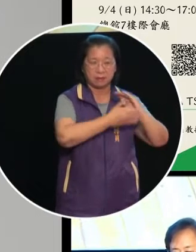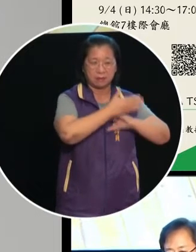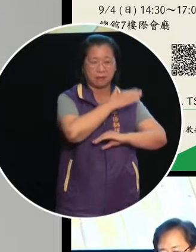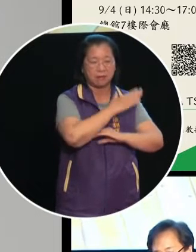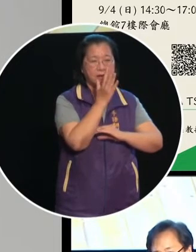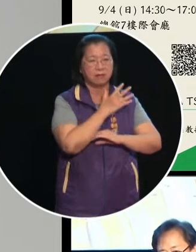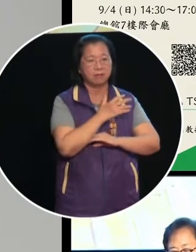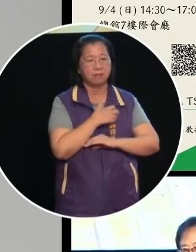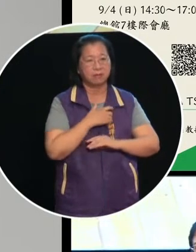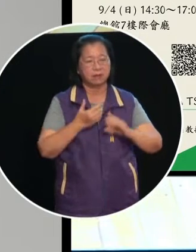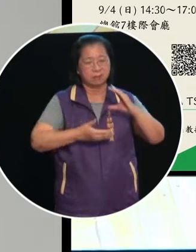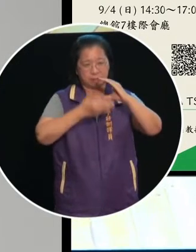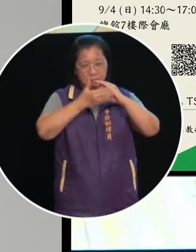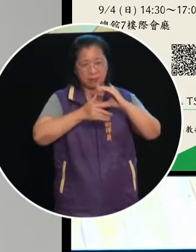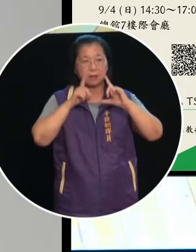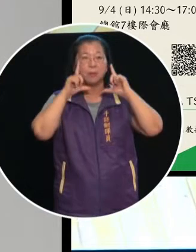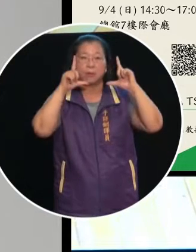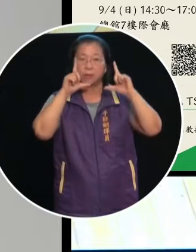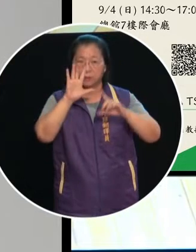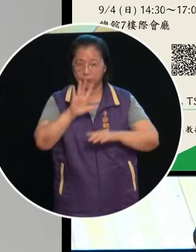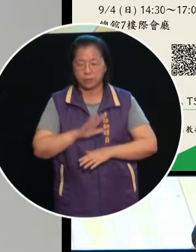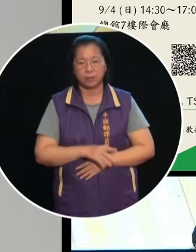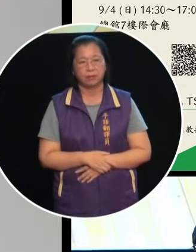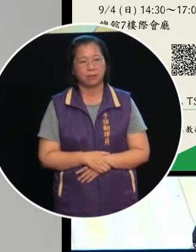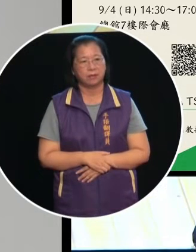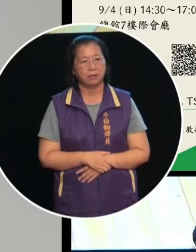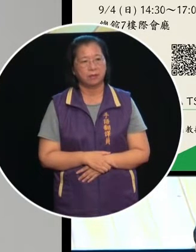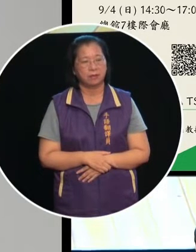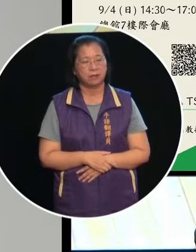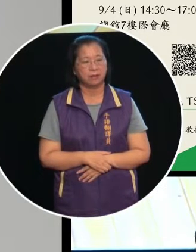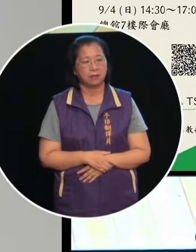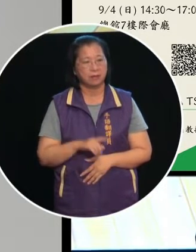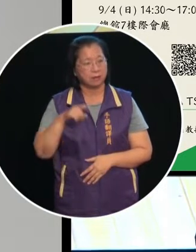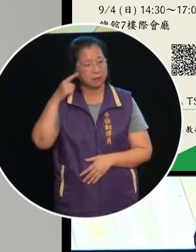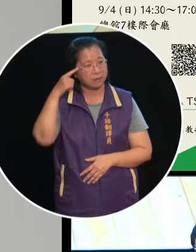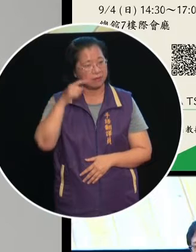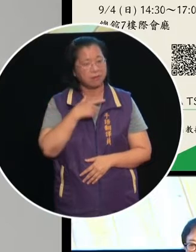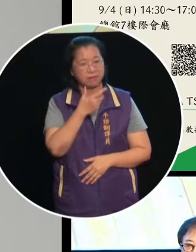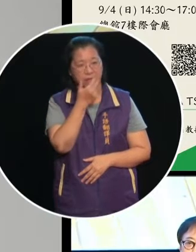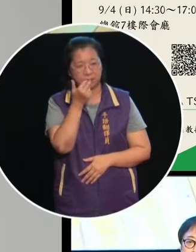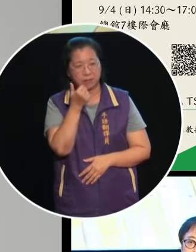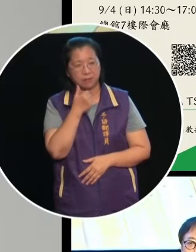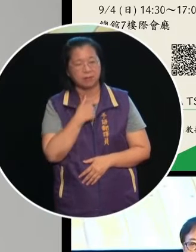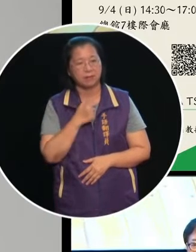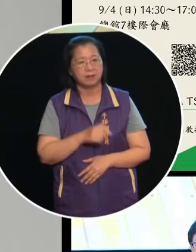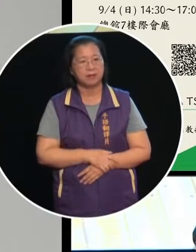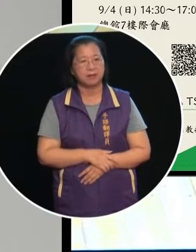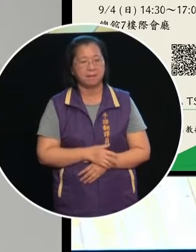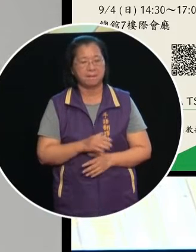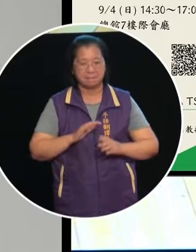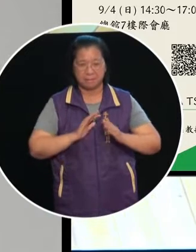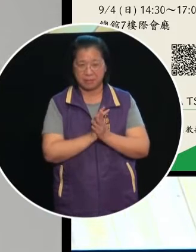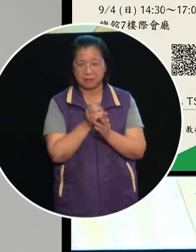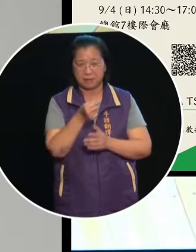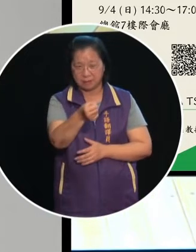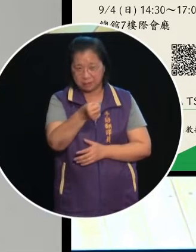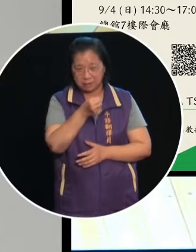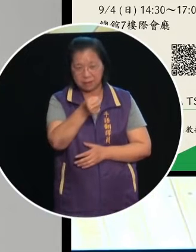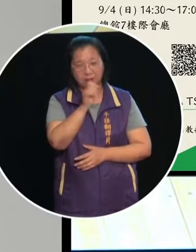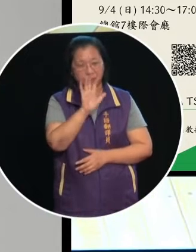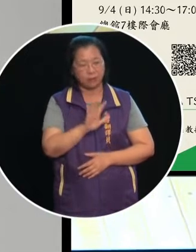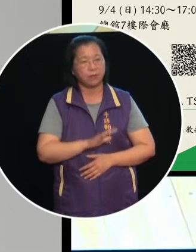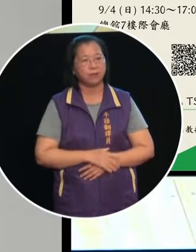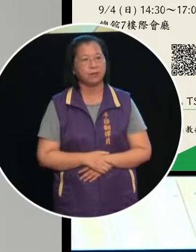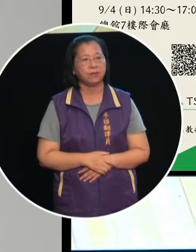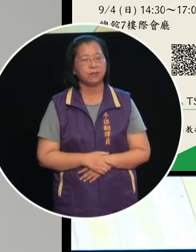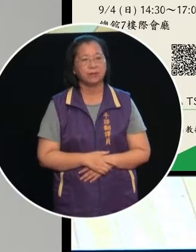视，这个时候我都接了嘛，然后又现在很方便用线上采访方式，那每一个